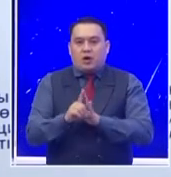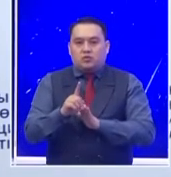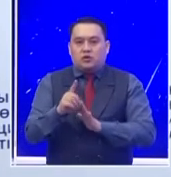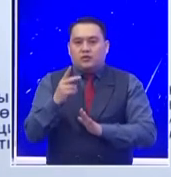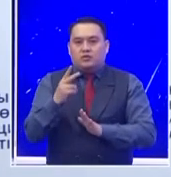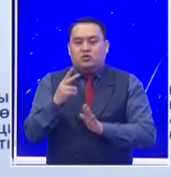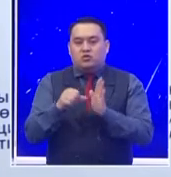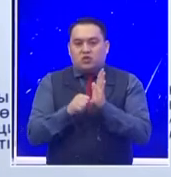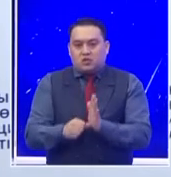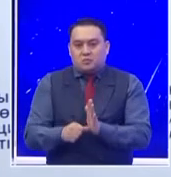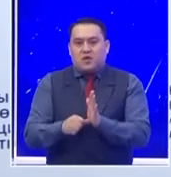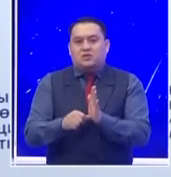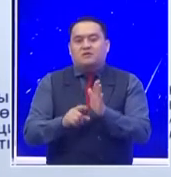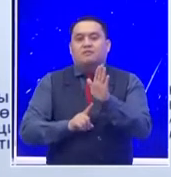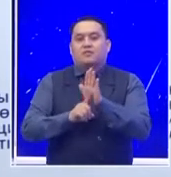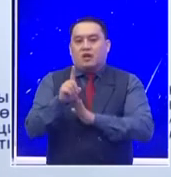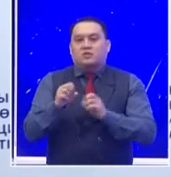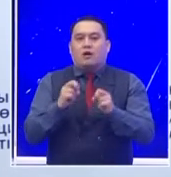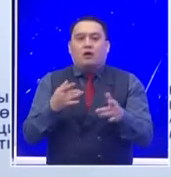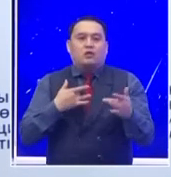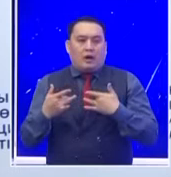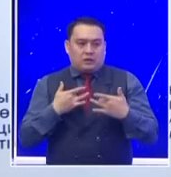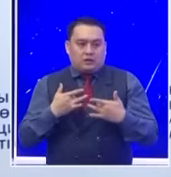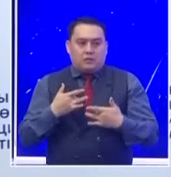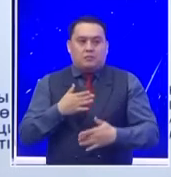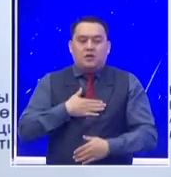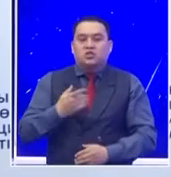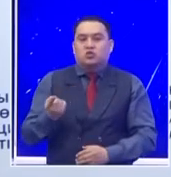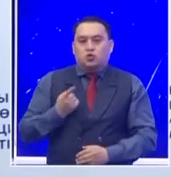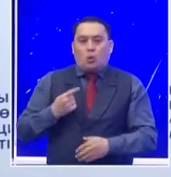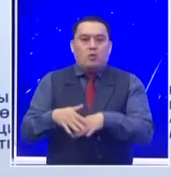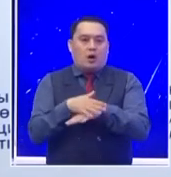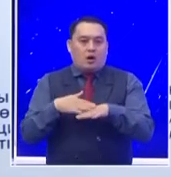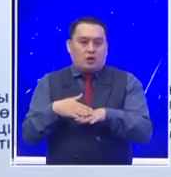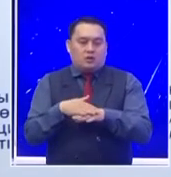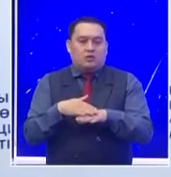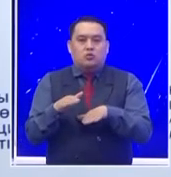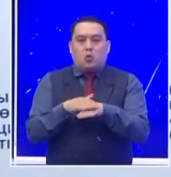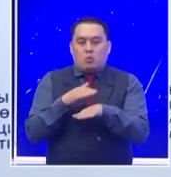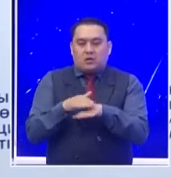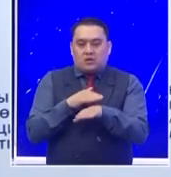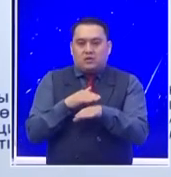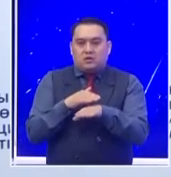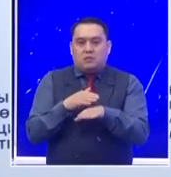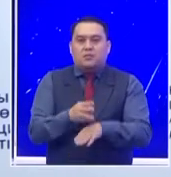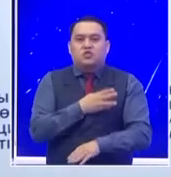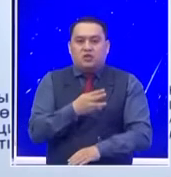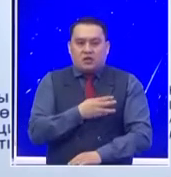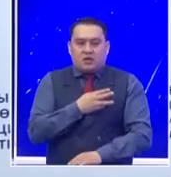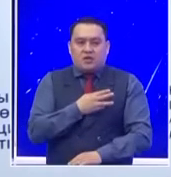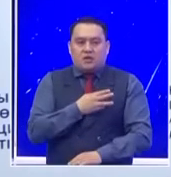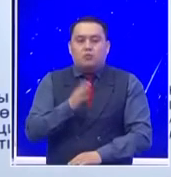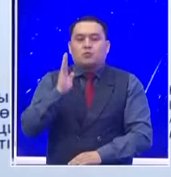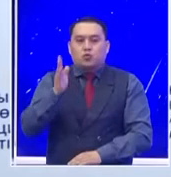полтора начал действовать как театр и мы ждем от зрителя самых благоприятных пожеланий для